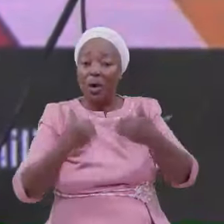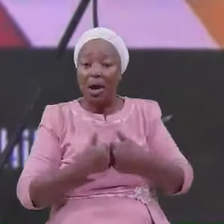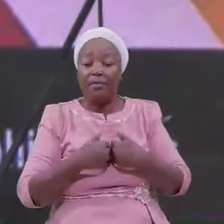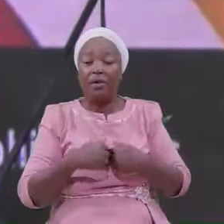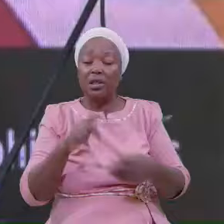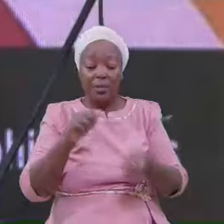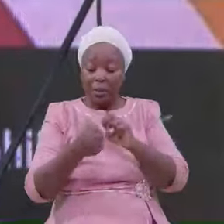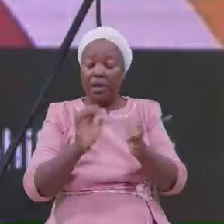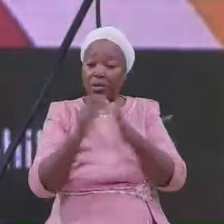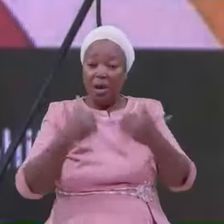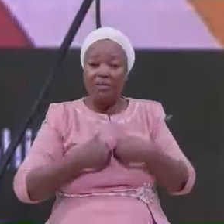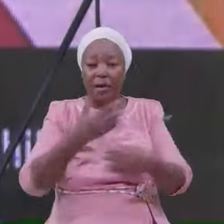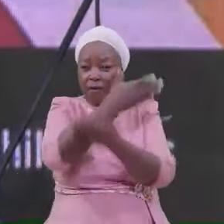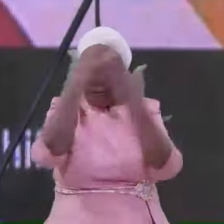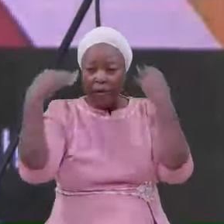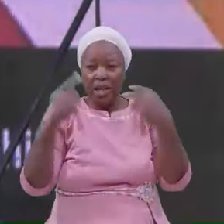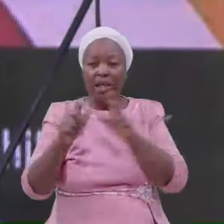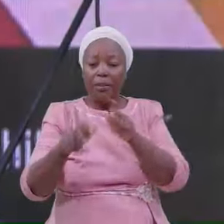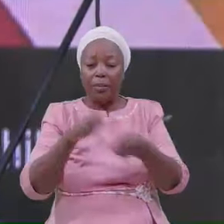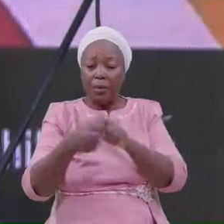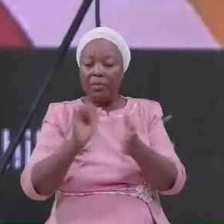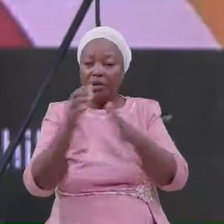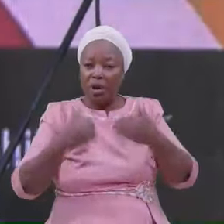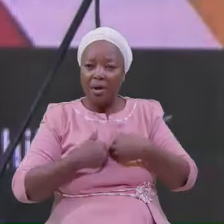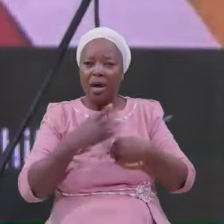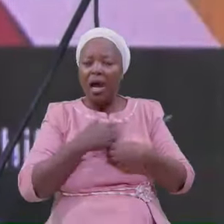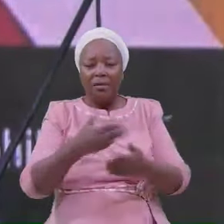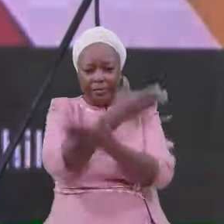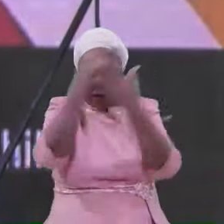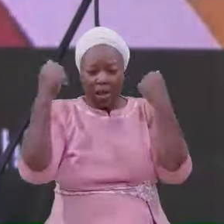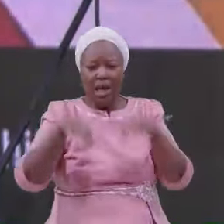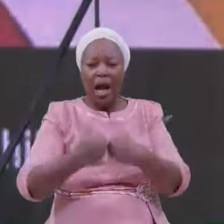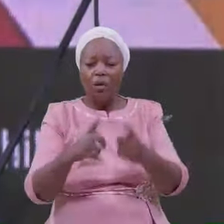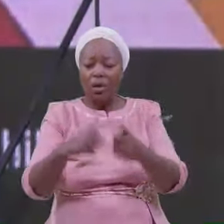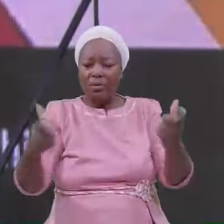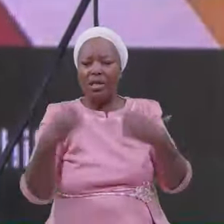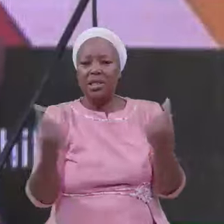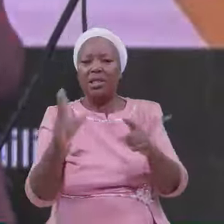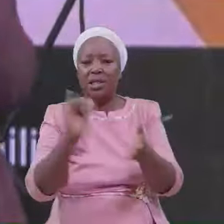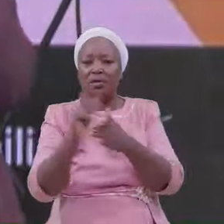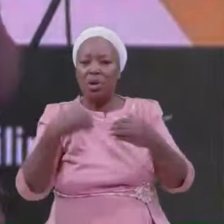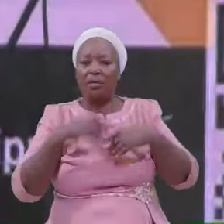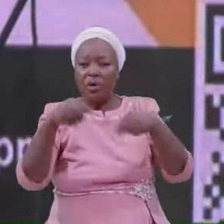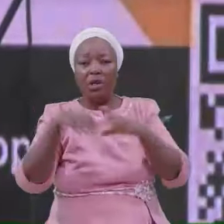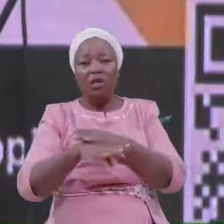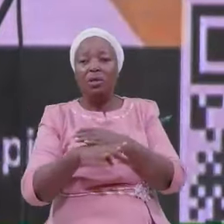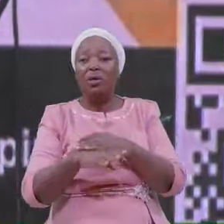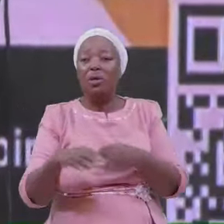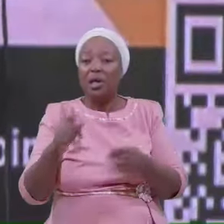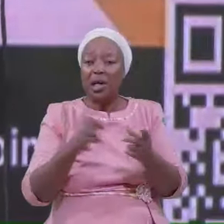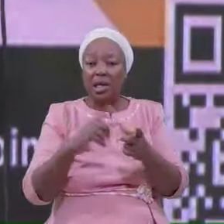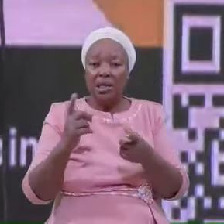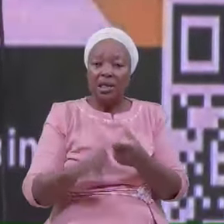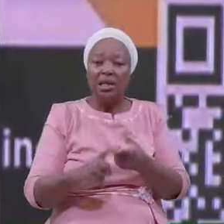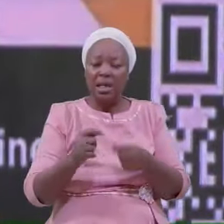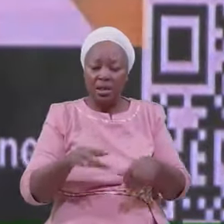ng suliranin forget mo ngayon. Forget how great sin you have committed. Kalimutan mo ang kasalanan nagawa forget mo laban sa Kanya. Forget how you feel. Ano